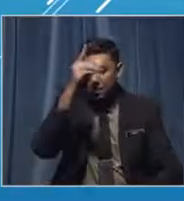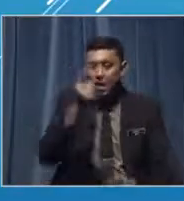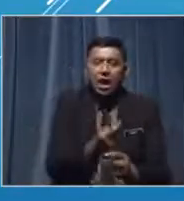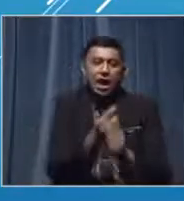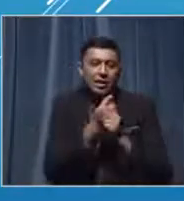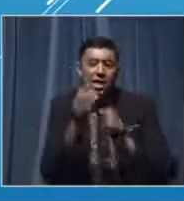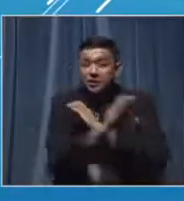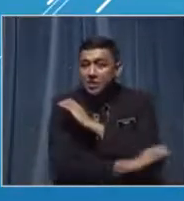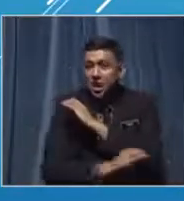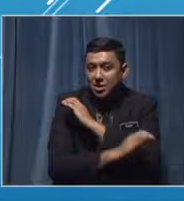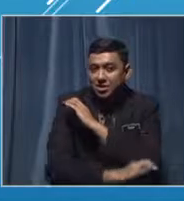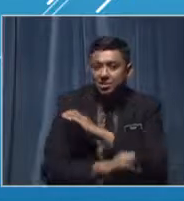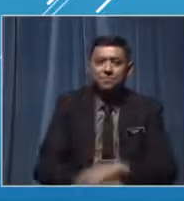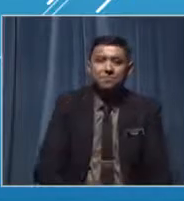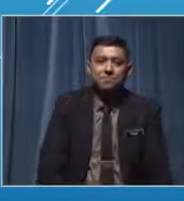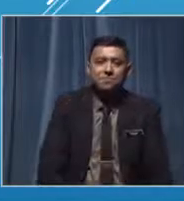mempertahankan negara.